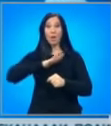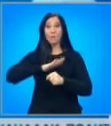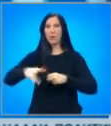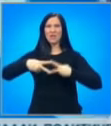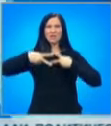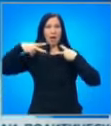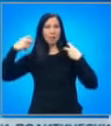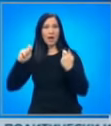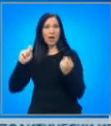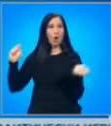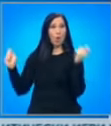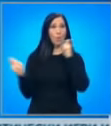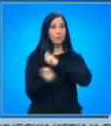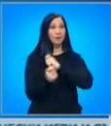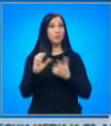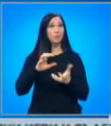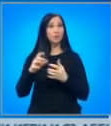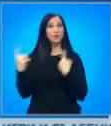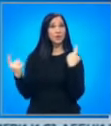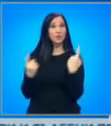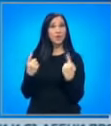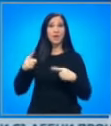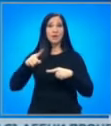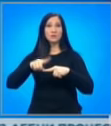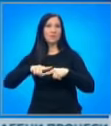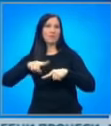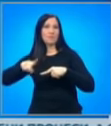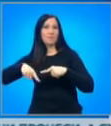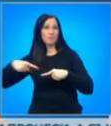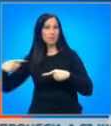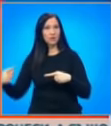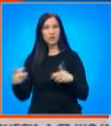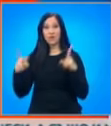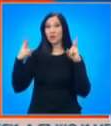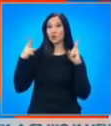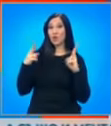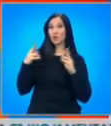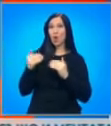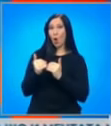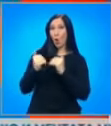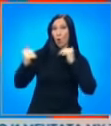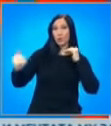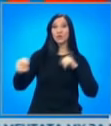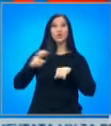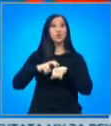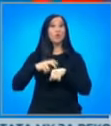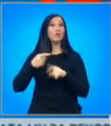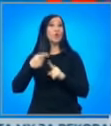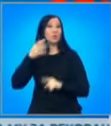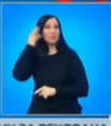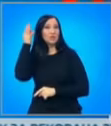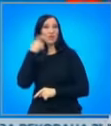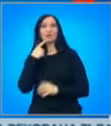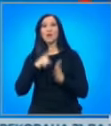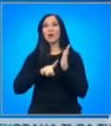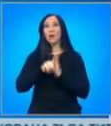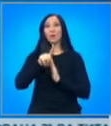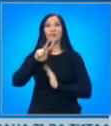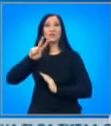с скандали, обрати, политически игри и съдебни процеси. Решението отдалечи Джокович и от мечтата му за